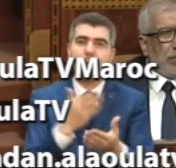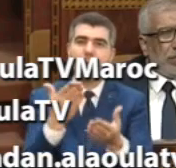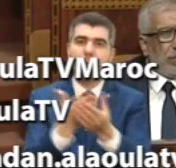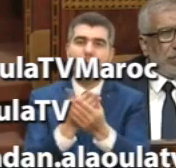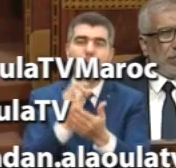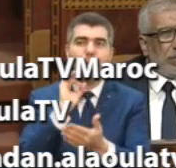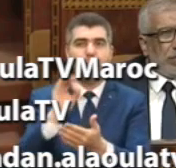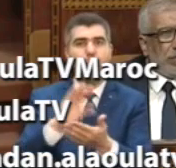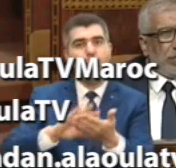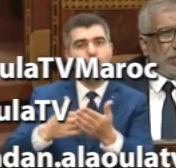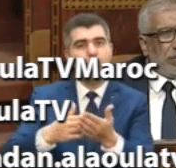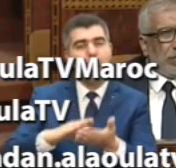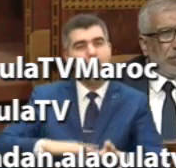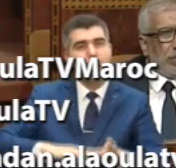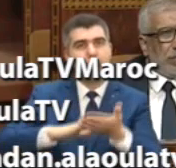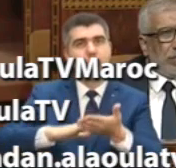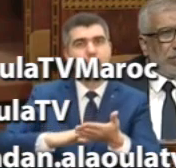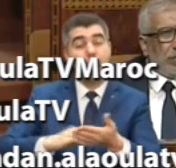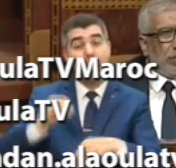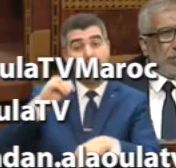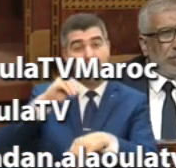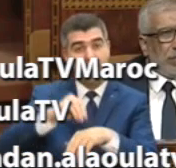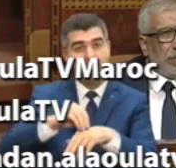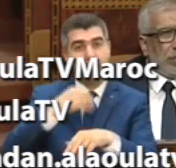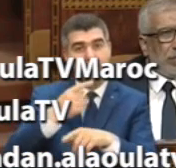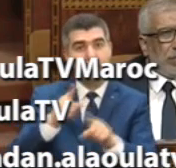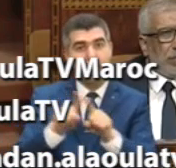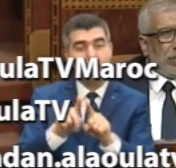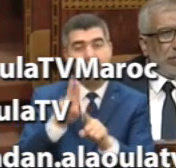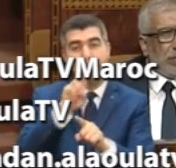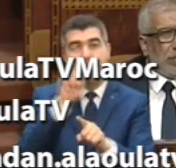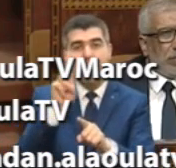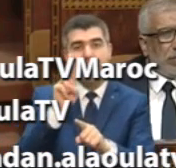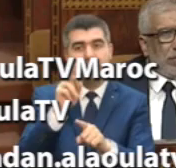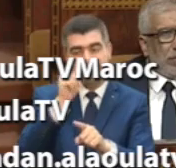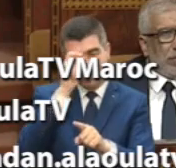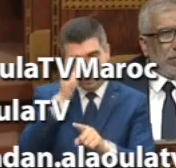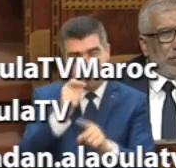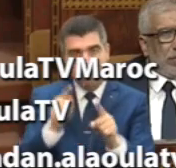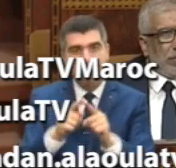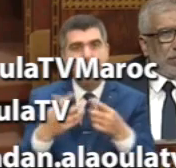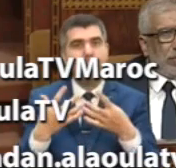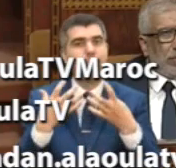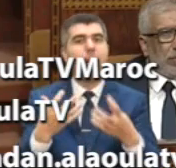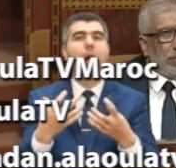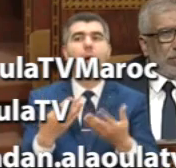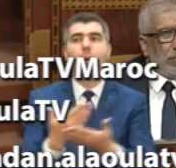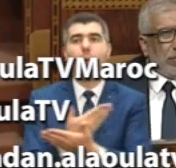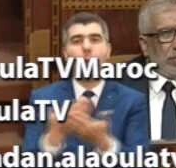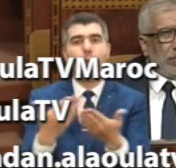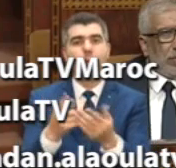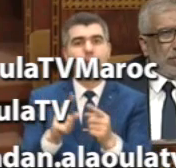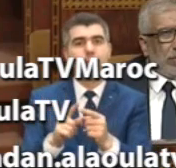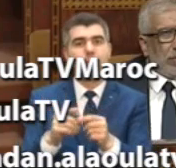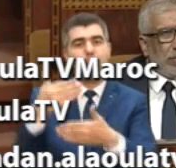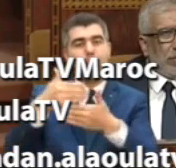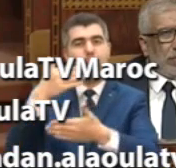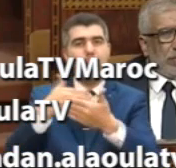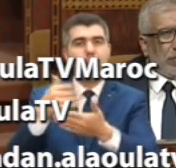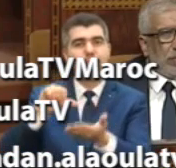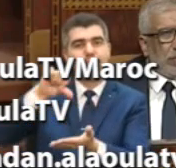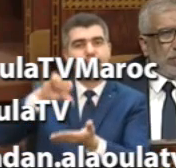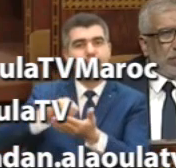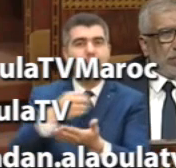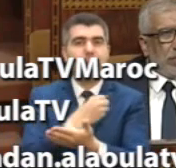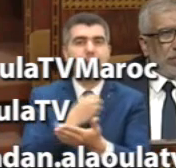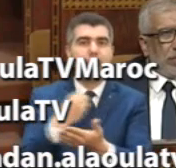الشعب الفلسطيني. مرة أخرى مبادرة جلالة الملك الحمد لله نفتخر بها ونعتز بها، لكن هذه الغطرسة لابد